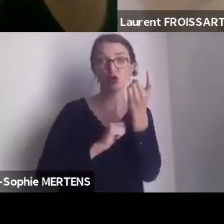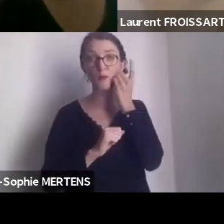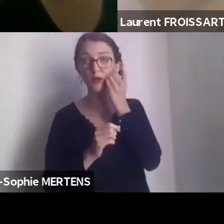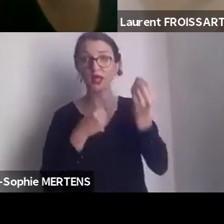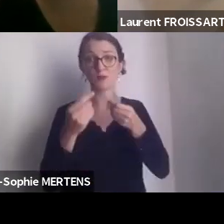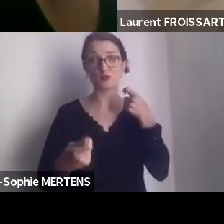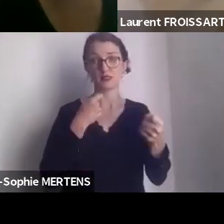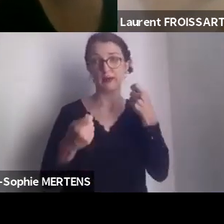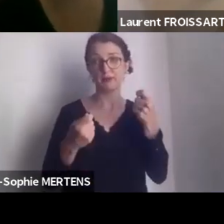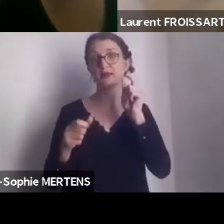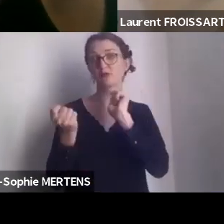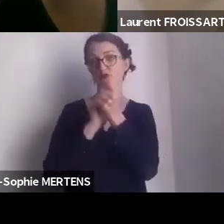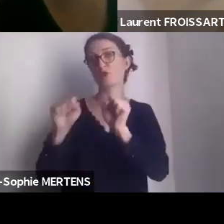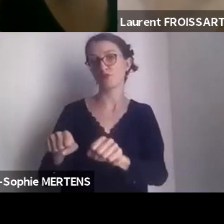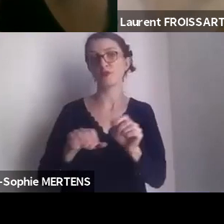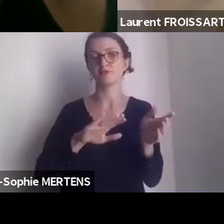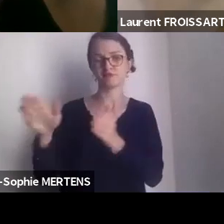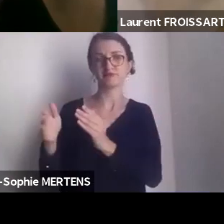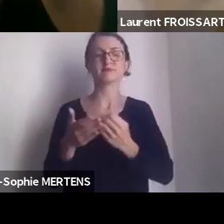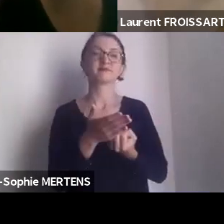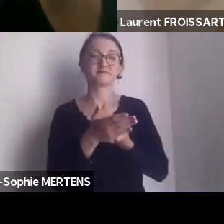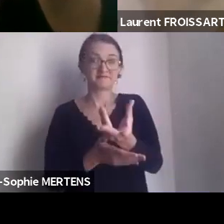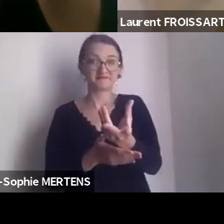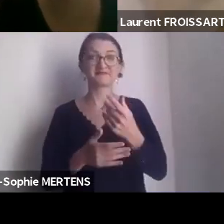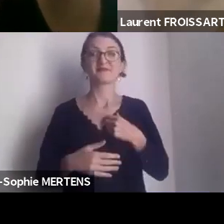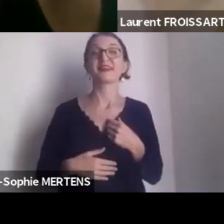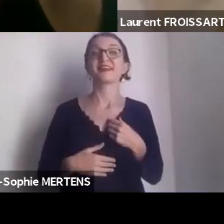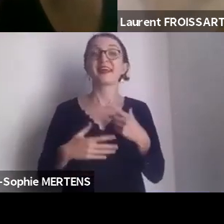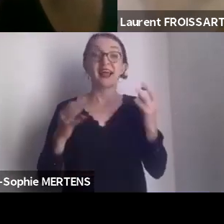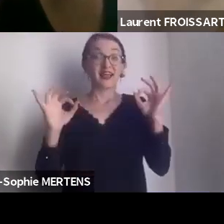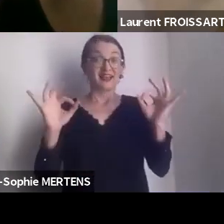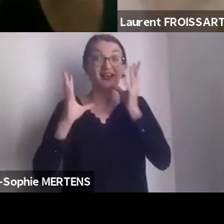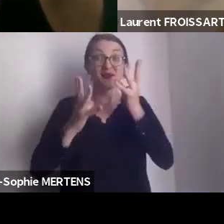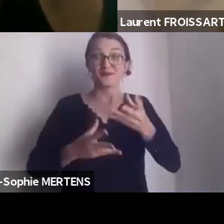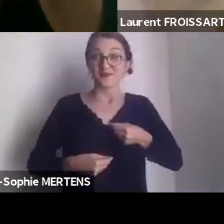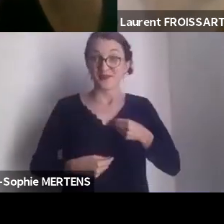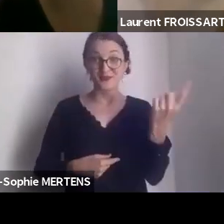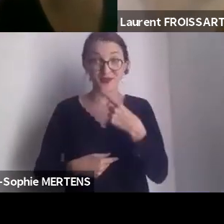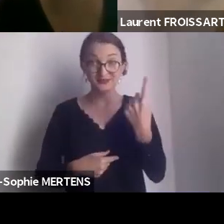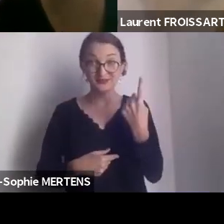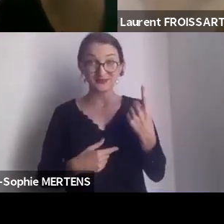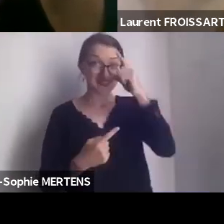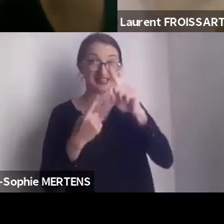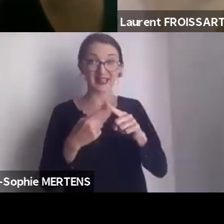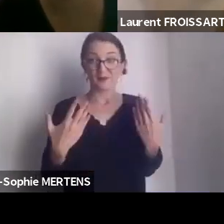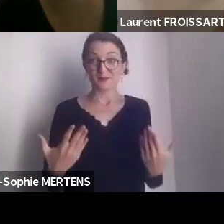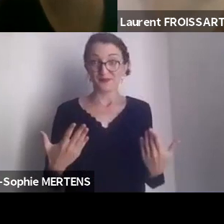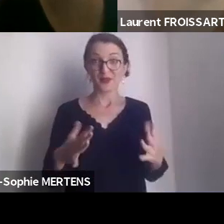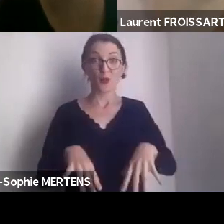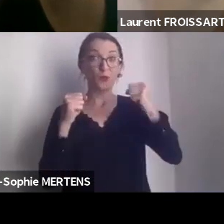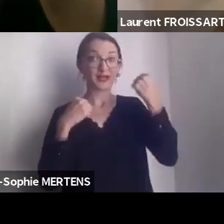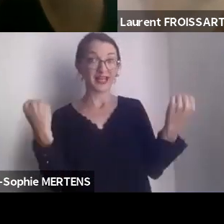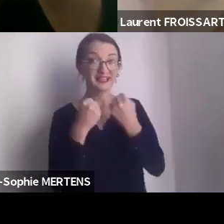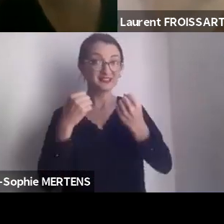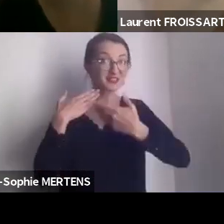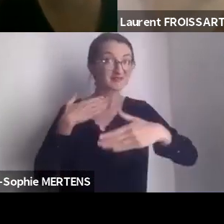fait. Alors, bienvenue à tous. Donc, pour ce webinaire reprise d'activité, quelles clés pour redémarrer ? On a été en lien avec vous tous, entrepreneurs et